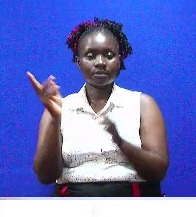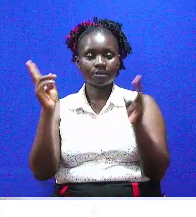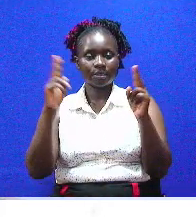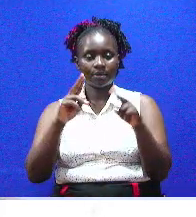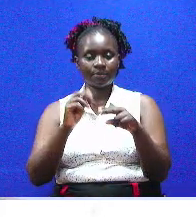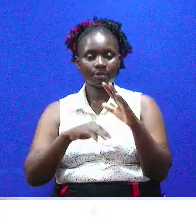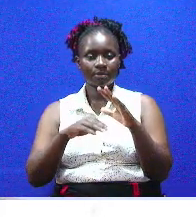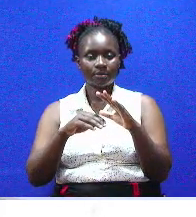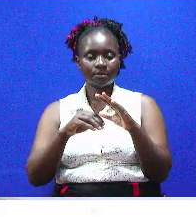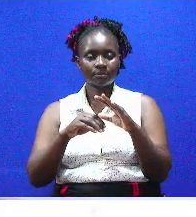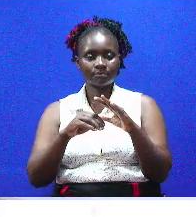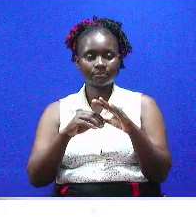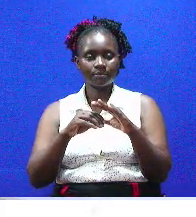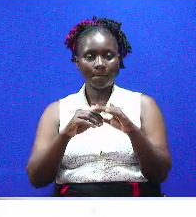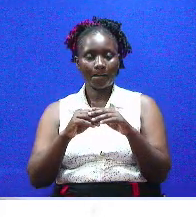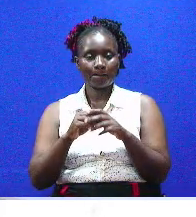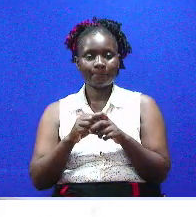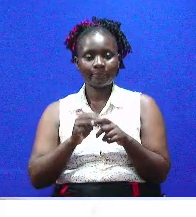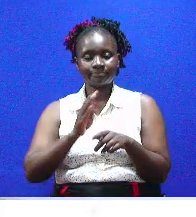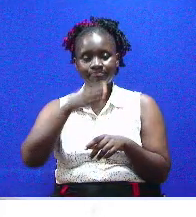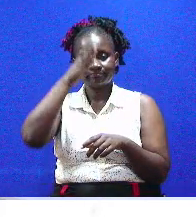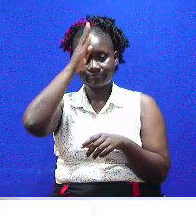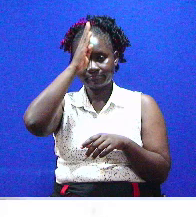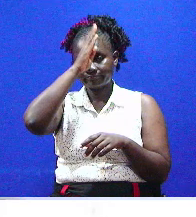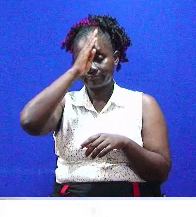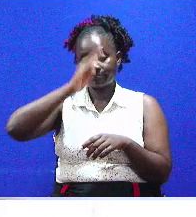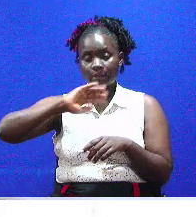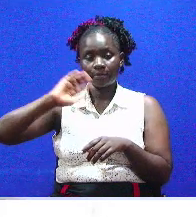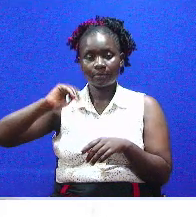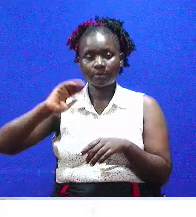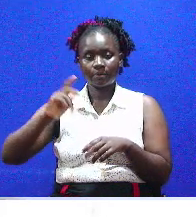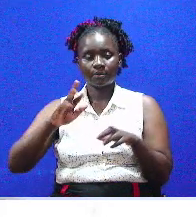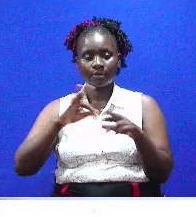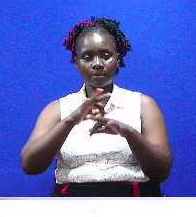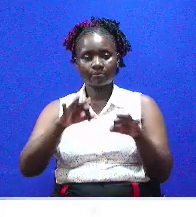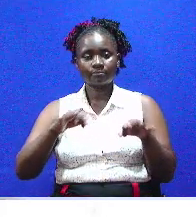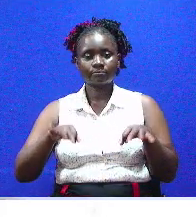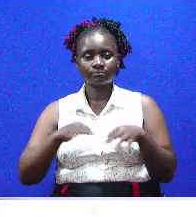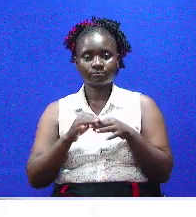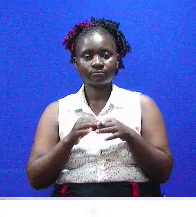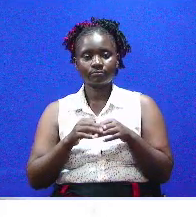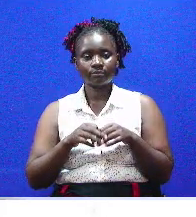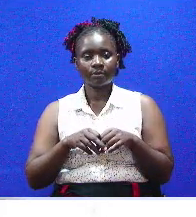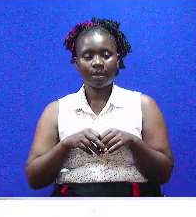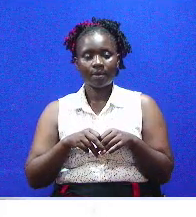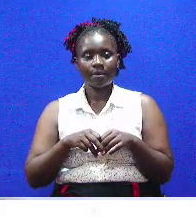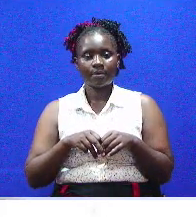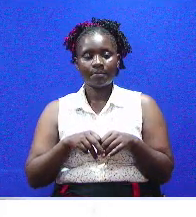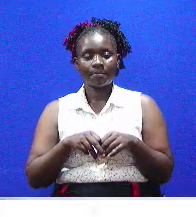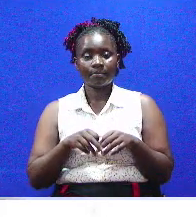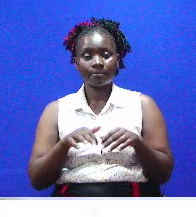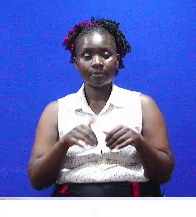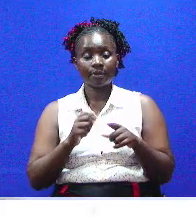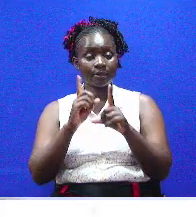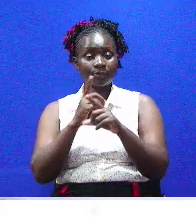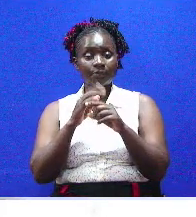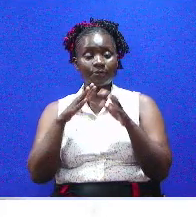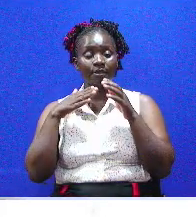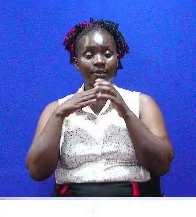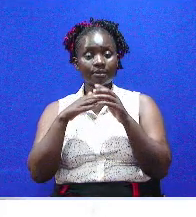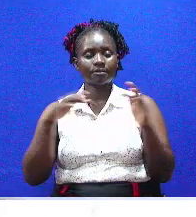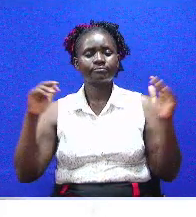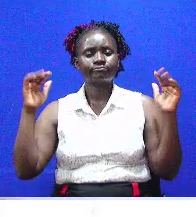obakogokorekana ase county ya Bungoma asegetike ya Masinde muriro nigo abarai